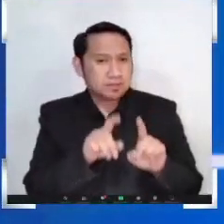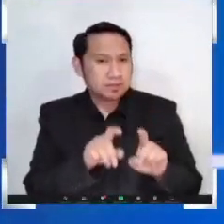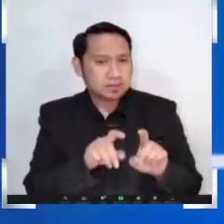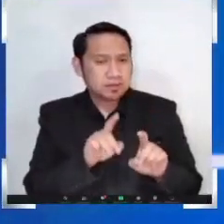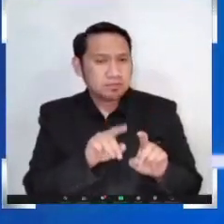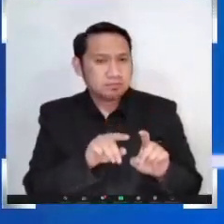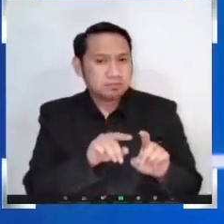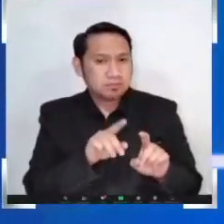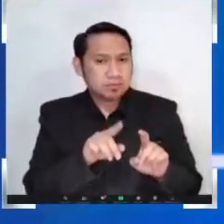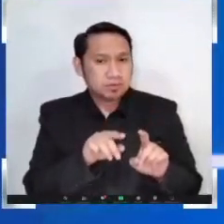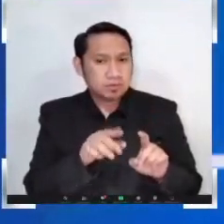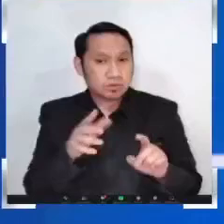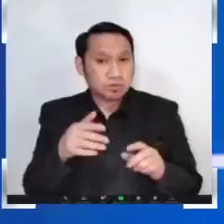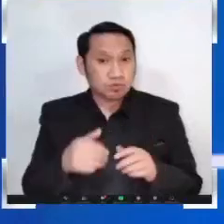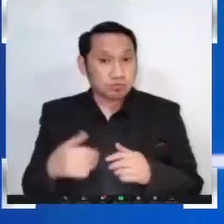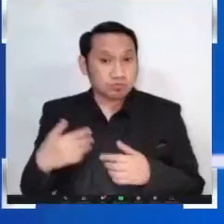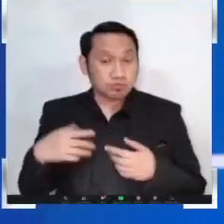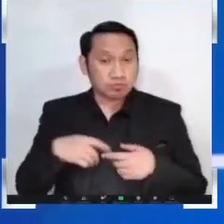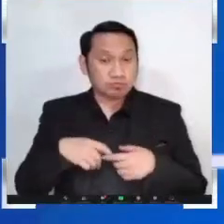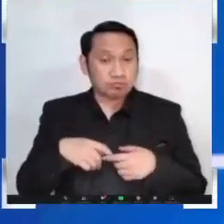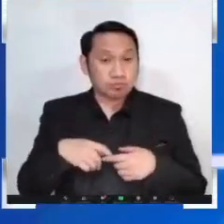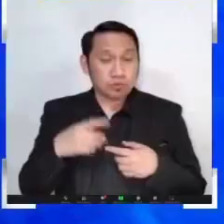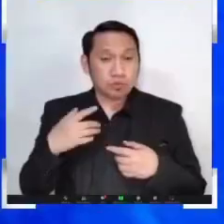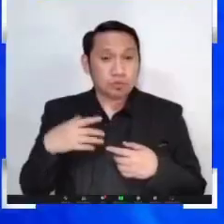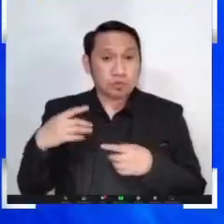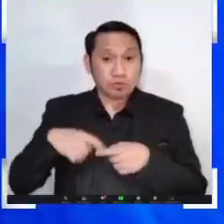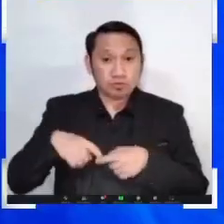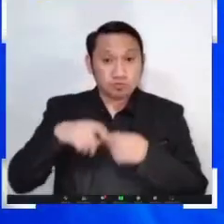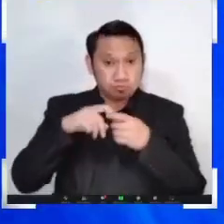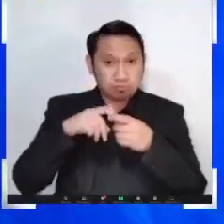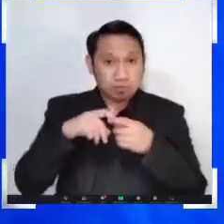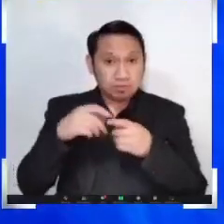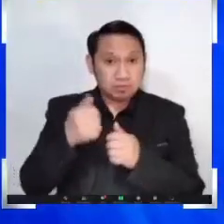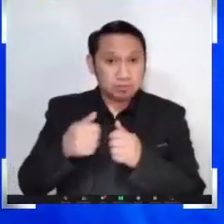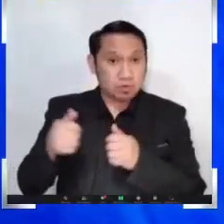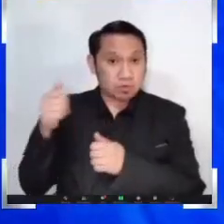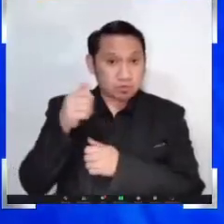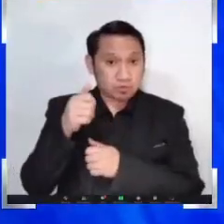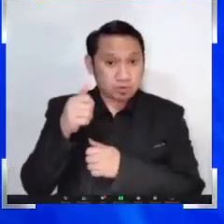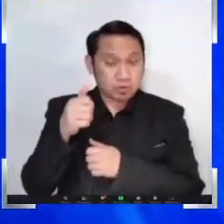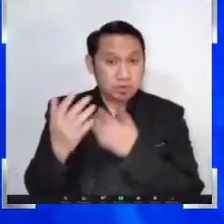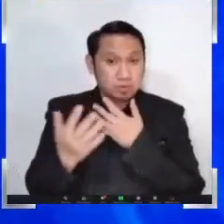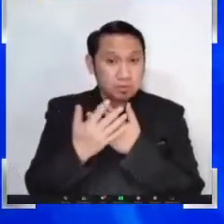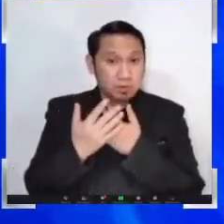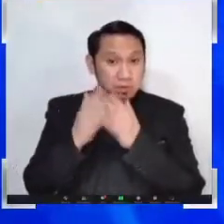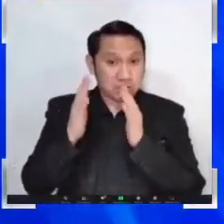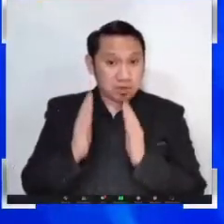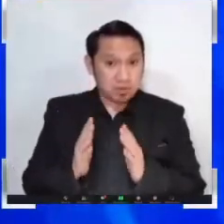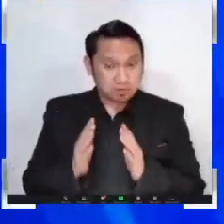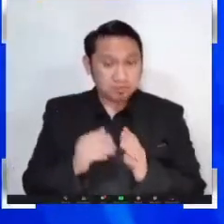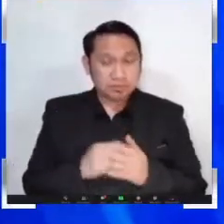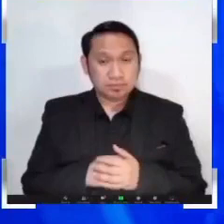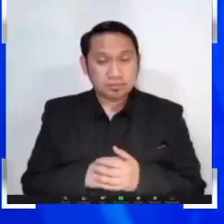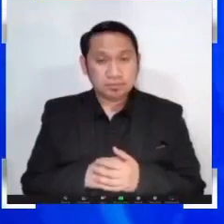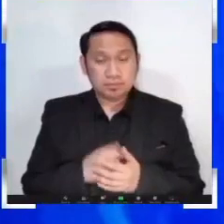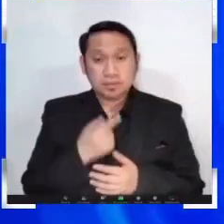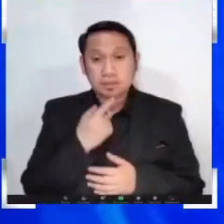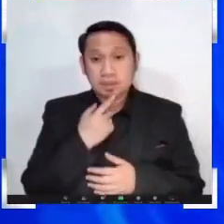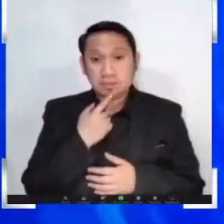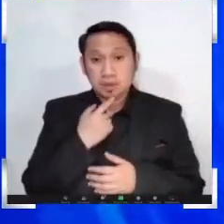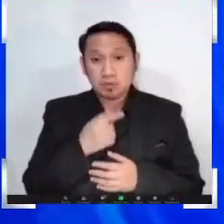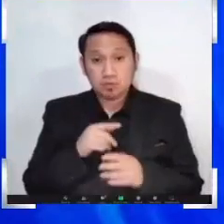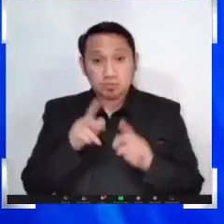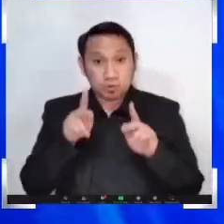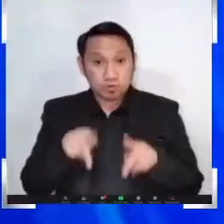hepe ng Bureau of Correction na si Gerald Bantag. Isinawalat naman daw ng sumukong gunman na si Joel Escorial ang